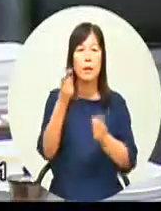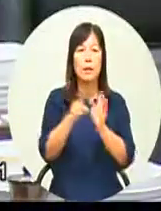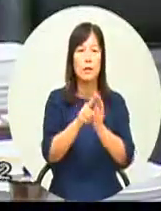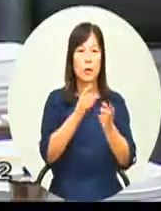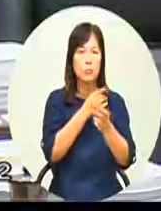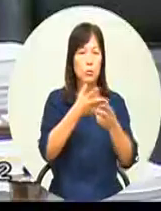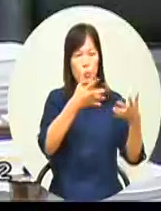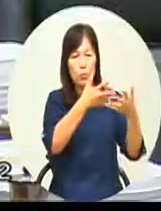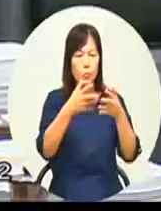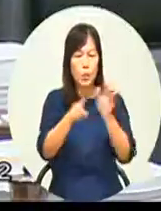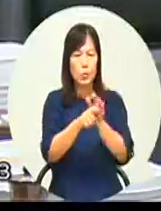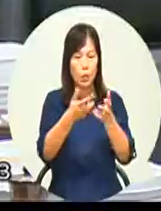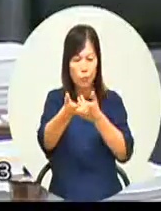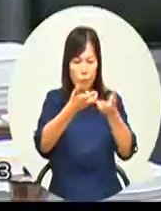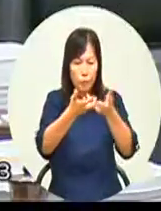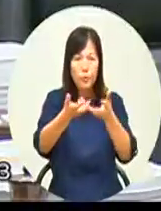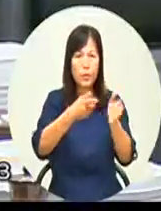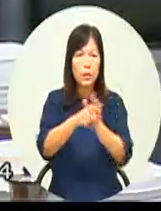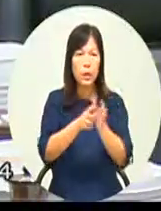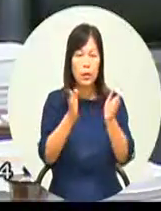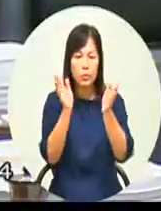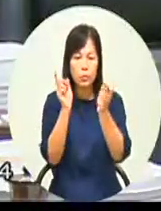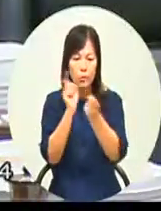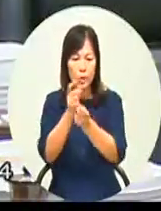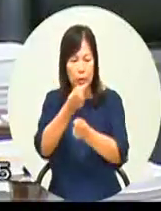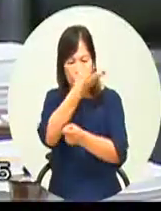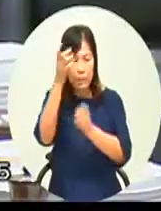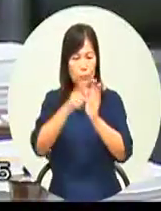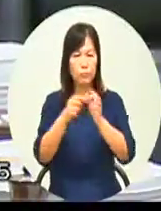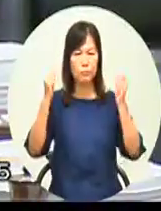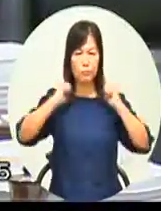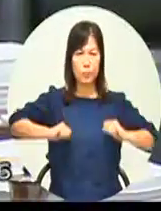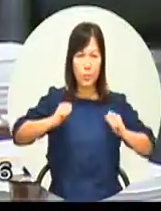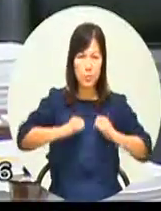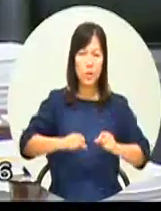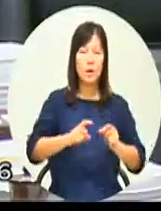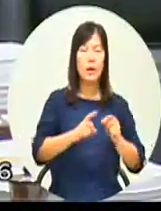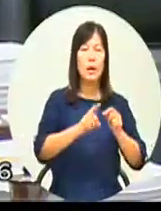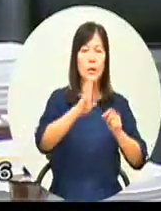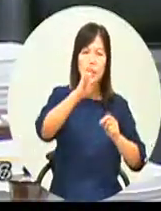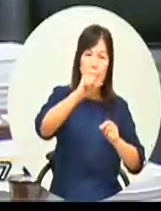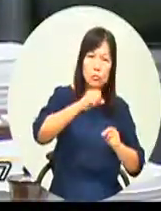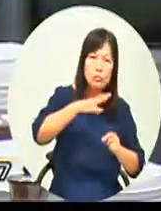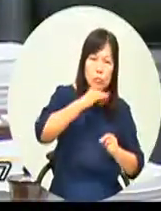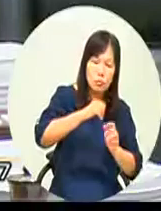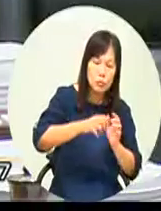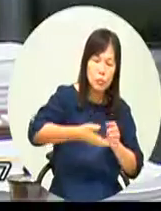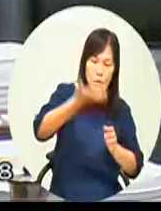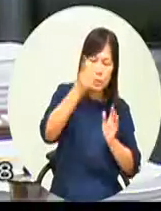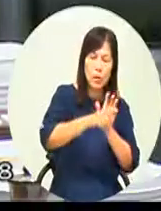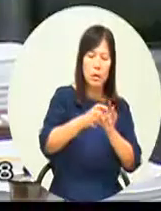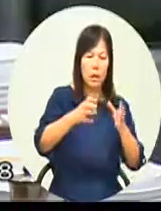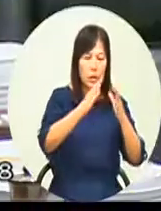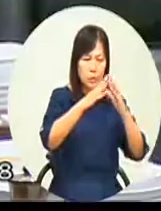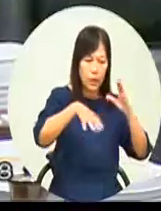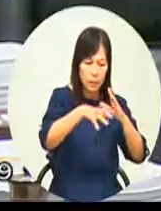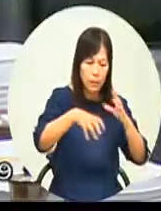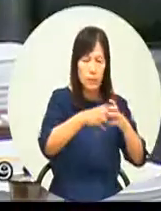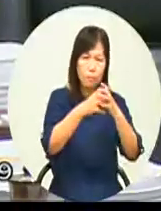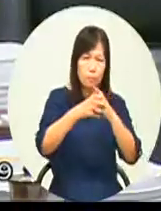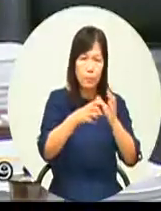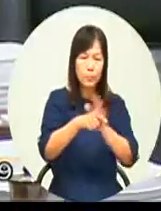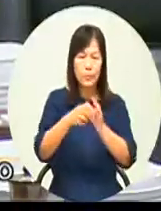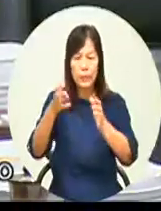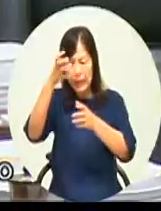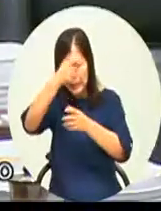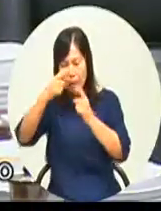式的分类，包括对年轻的背包客、中年人、家庭团或是老人团，你可以做这